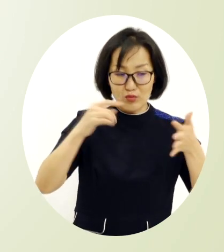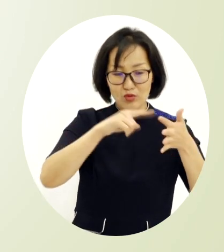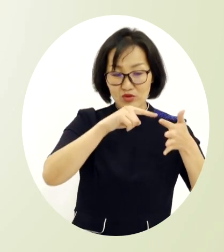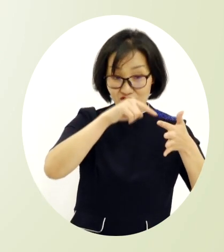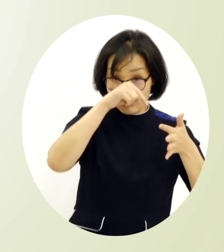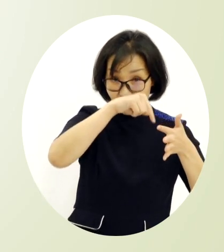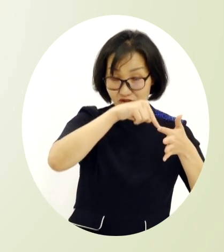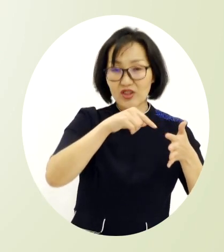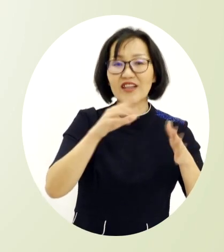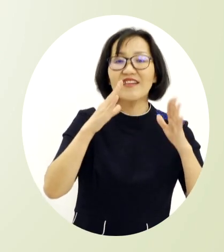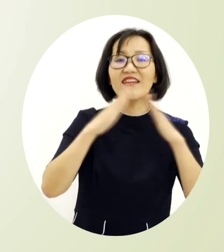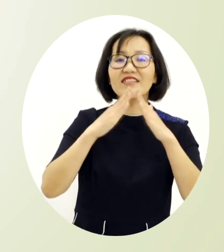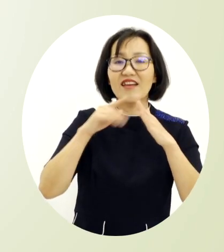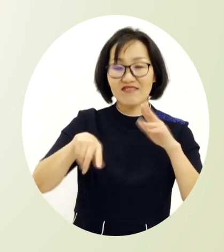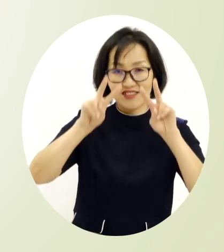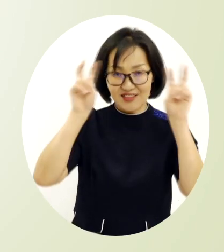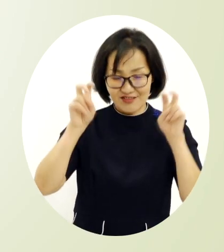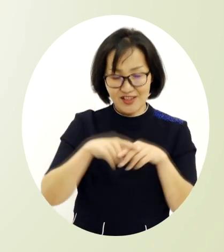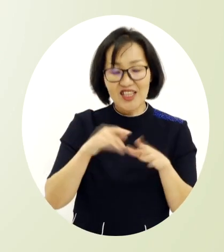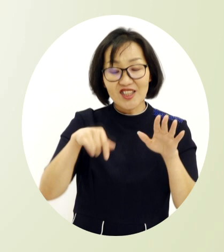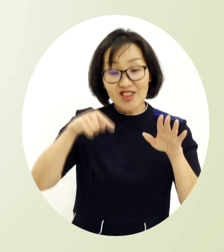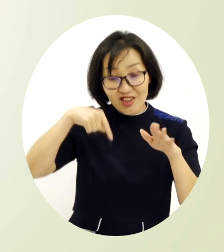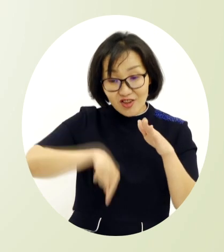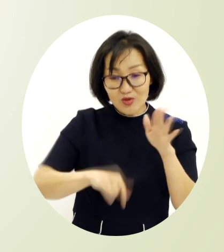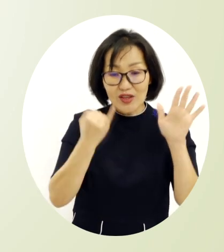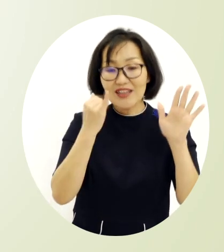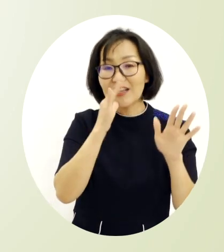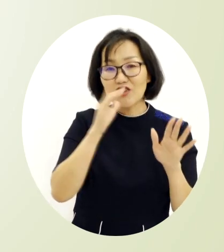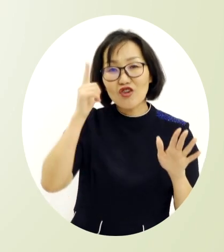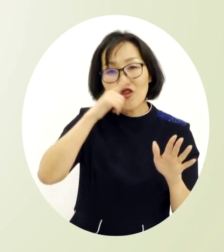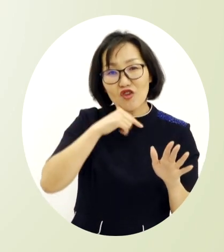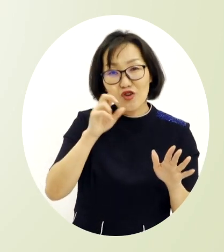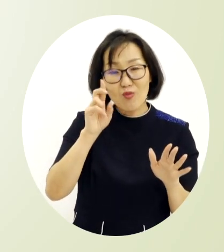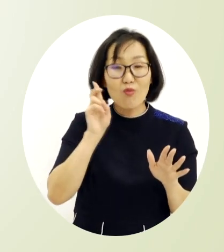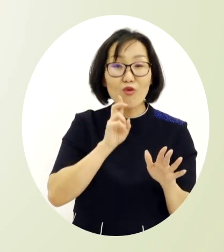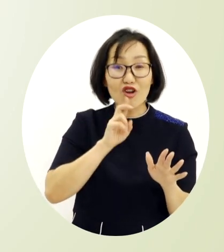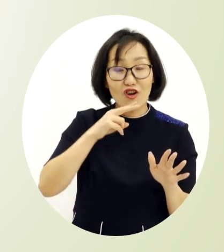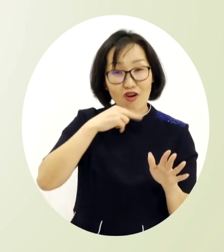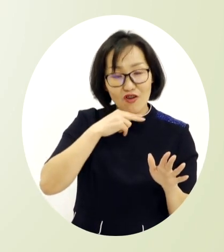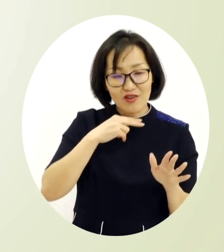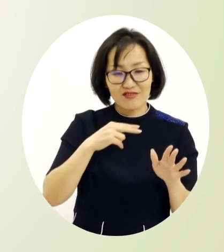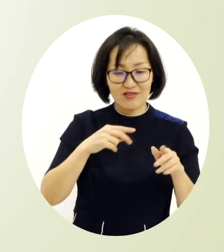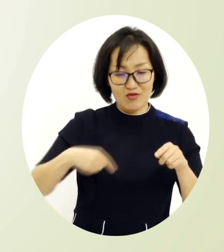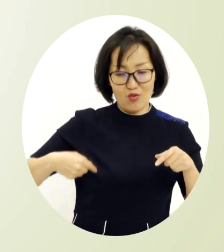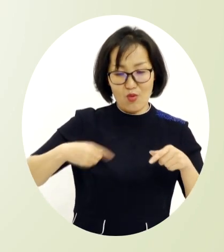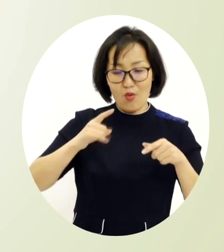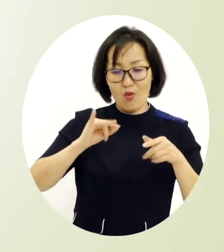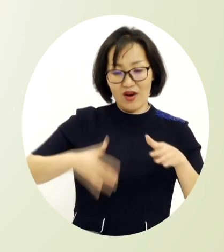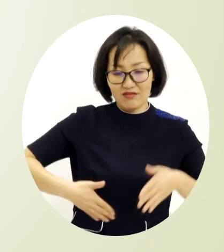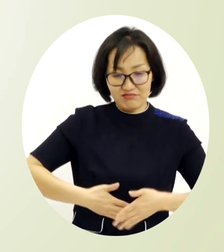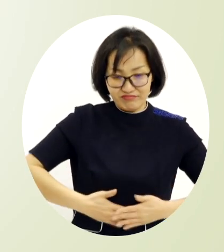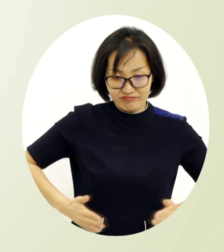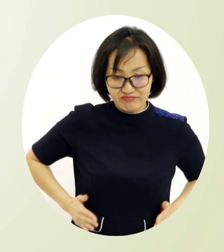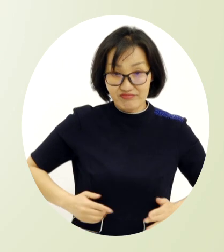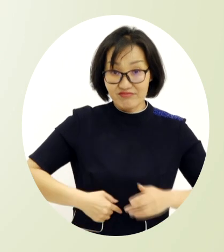Гэрийн хоморт 6 настай хөөрхөн бор охин хурганы хуучин уут нэмнэ нөхөн суун. Түүний